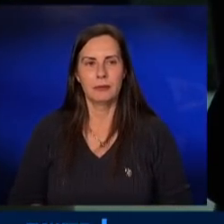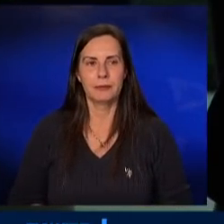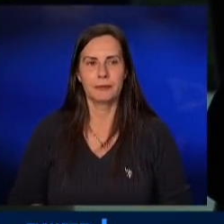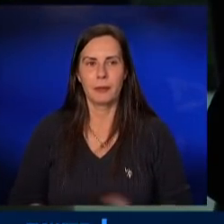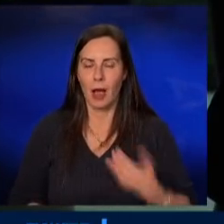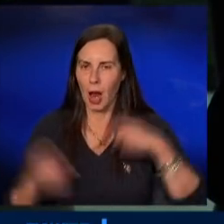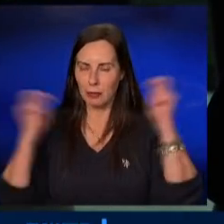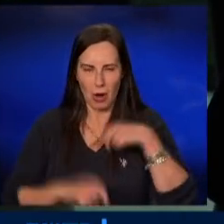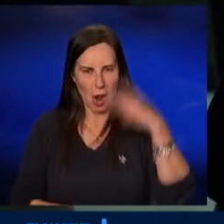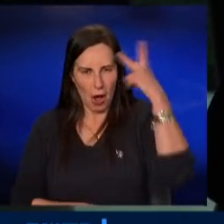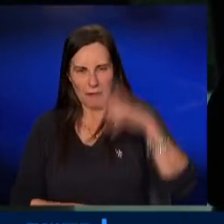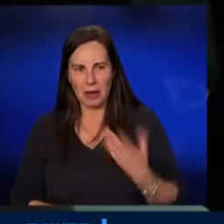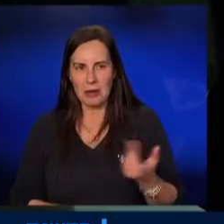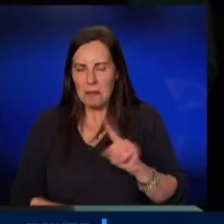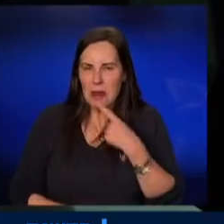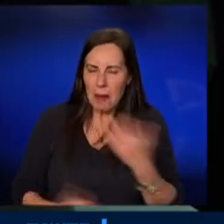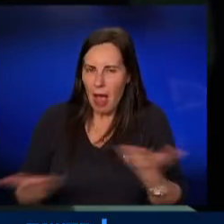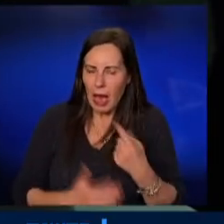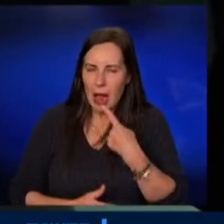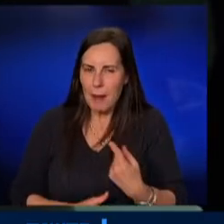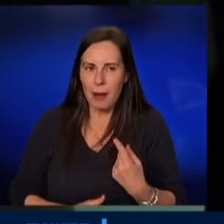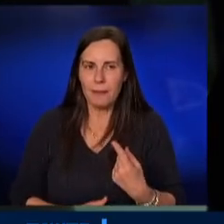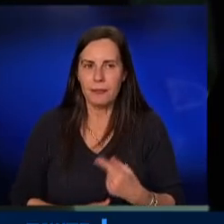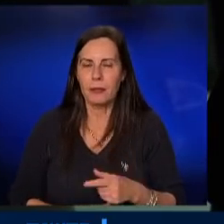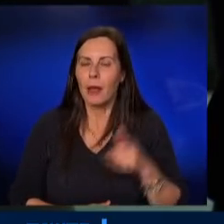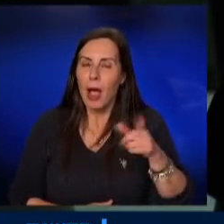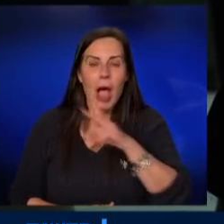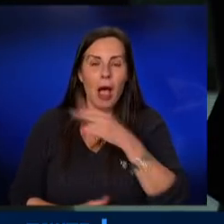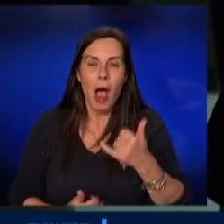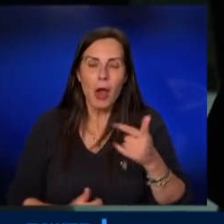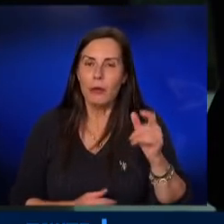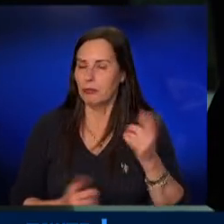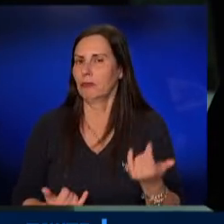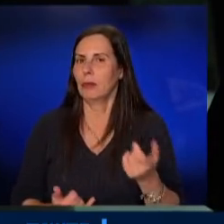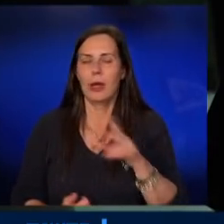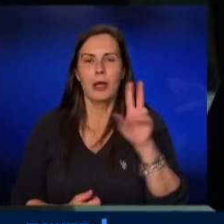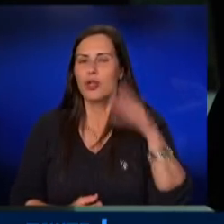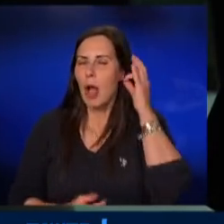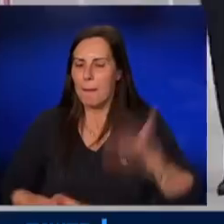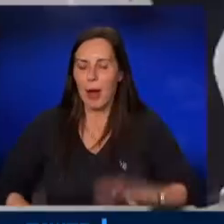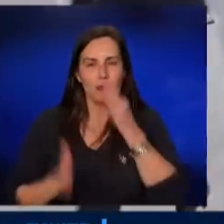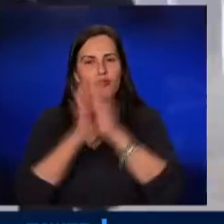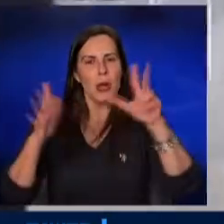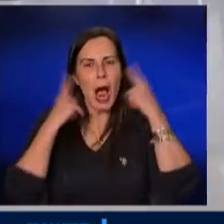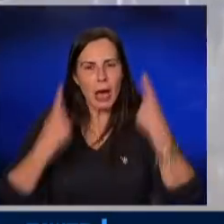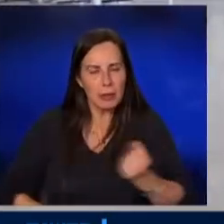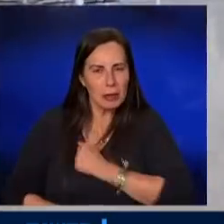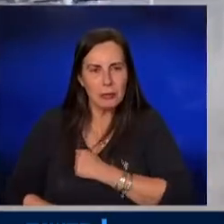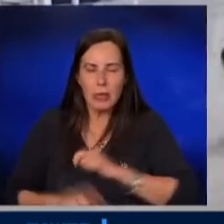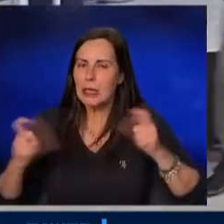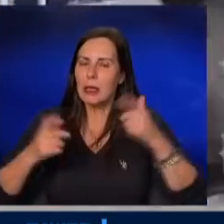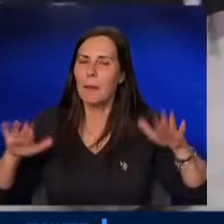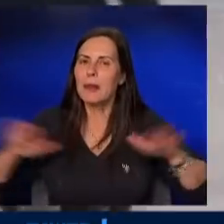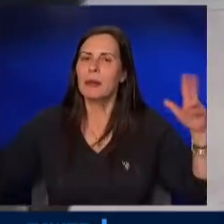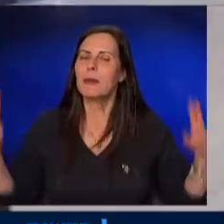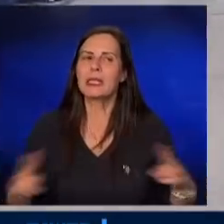הייתי בהלם, לא הבנתי מי אמר, איך אמר. כך התעוררה הבוקר א', אם לבת 18 חרדית, שנצרה בנמל